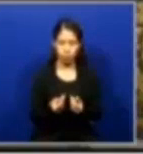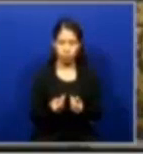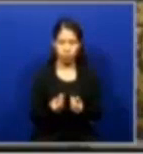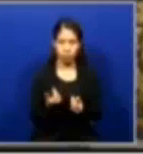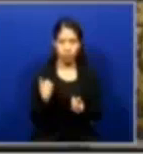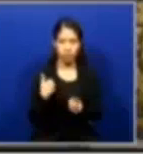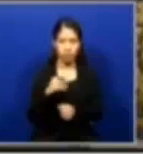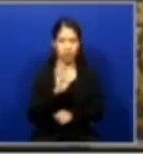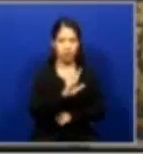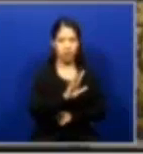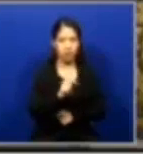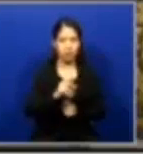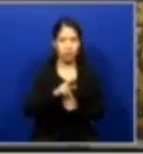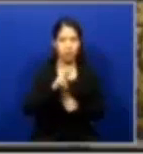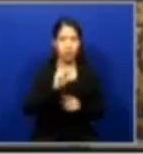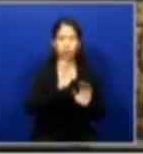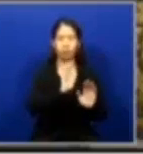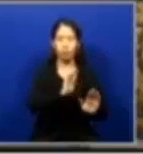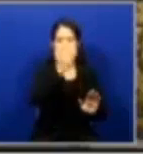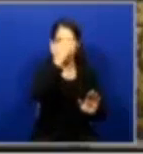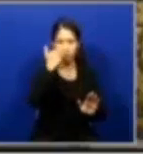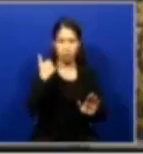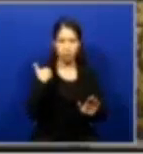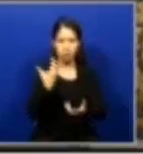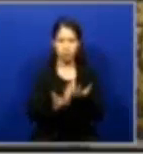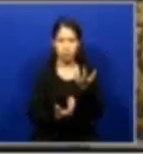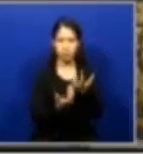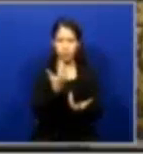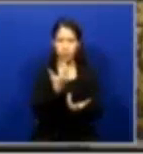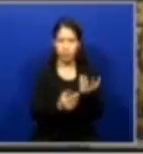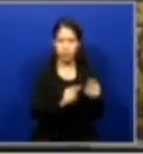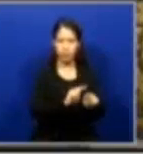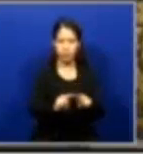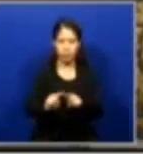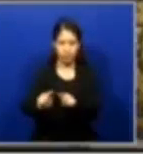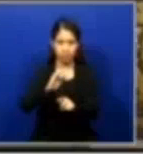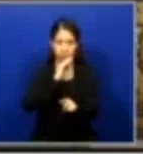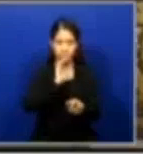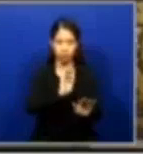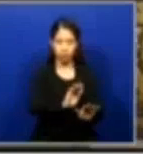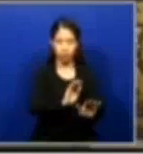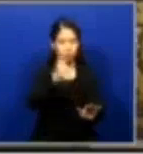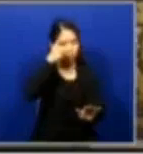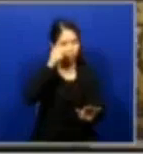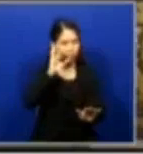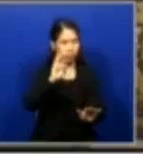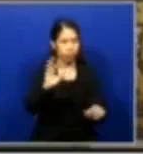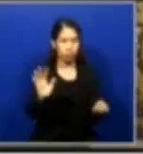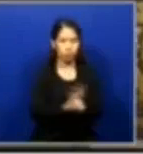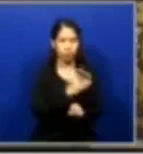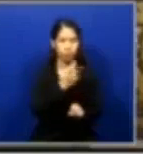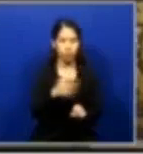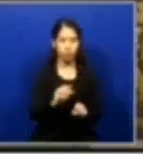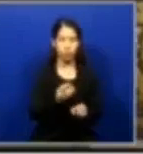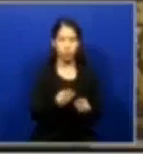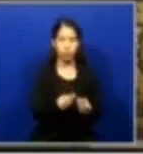ครอบครัวละ5ตันพอเขามีฟางเขามีปุ๋ยนี่ฮะเวลาครบ60วันแล้วจะเป็นแบบนี้ครับเป็นปุ๋ยคุณภ